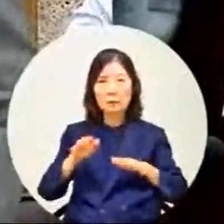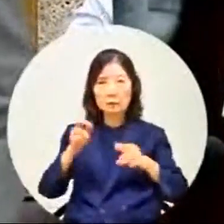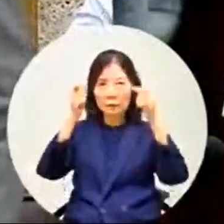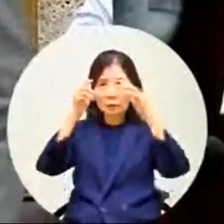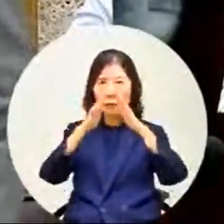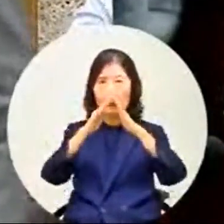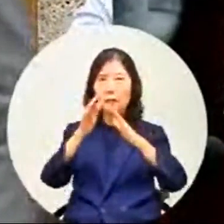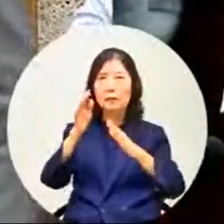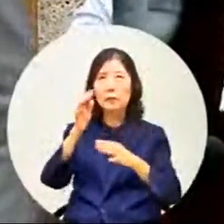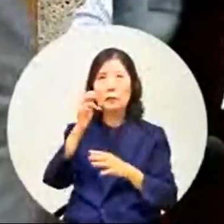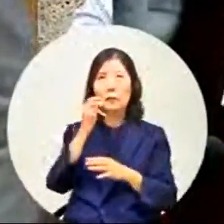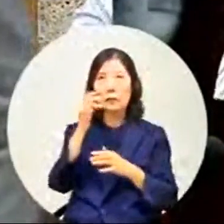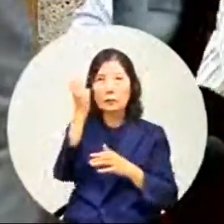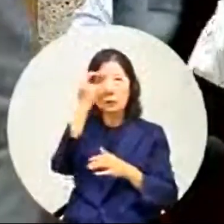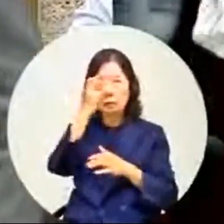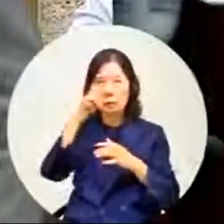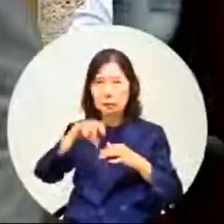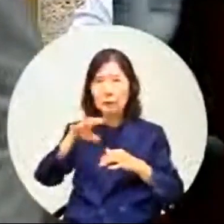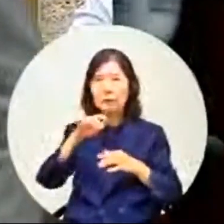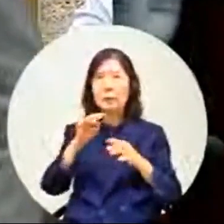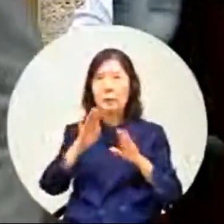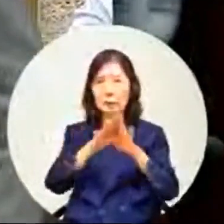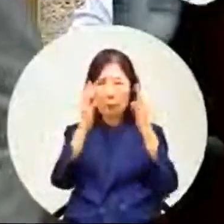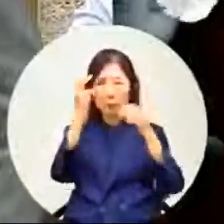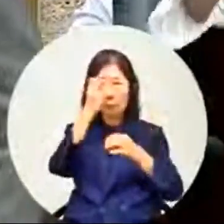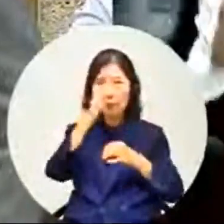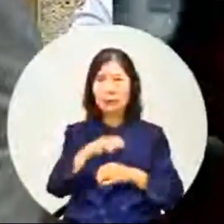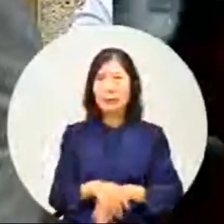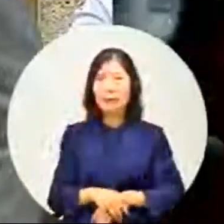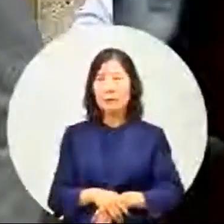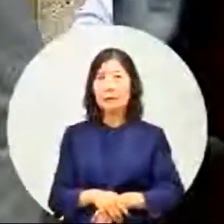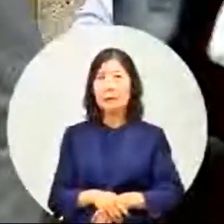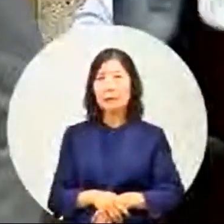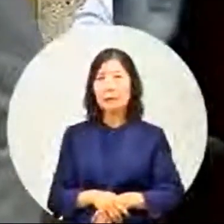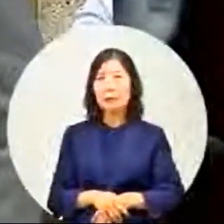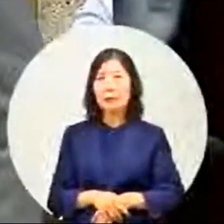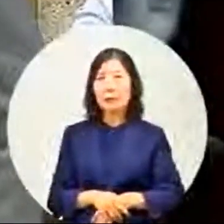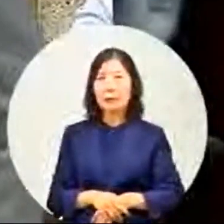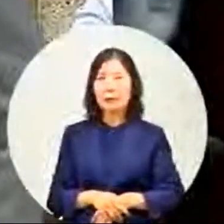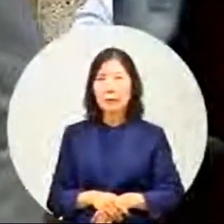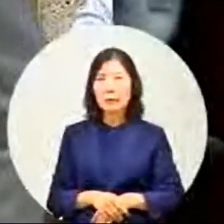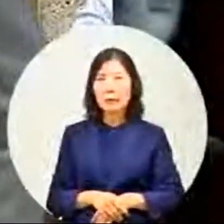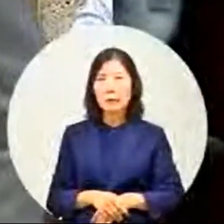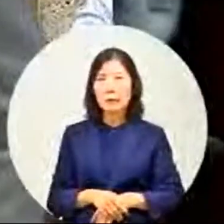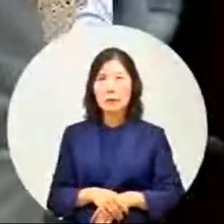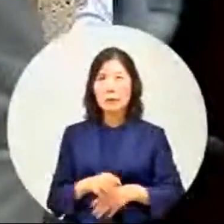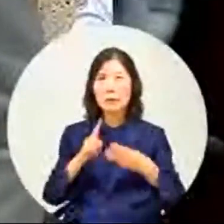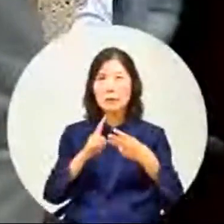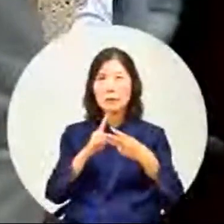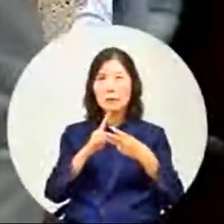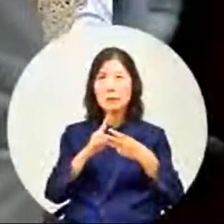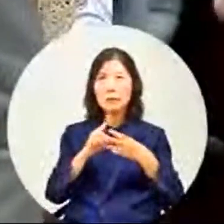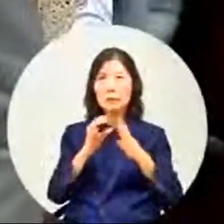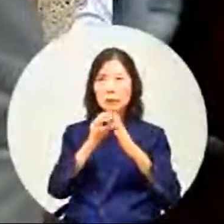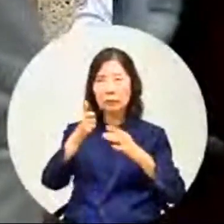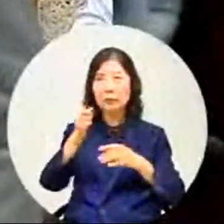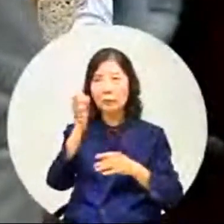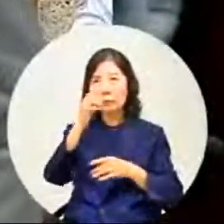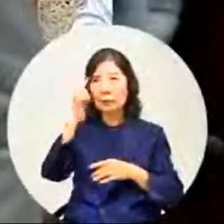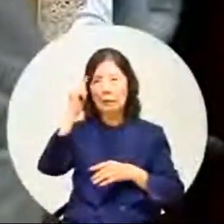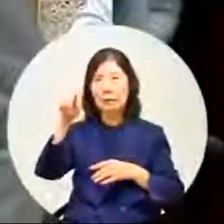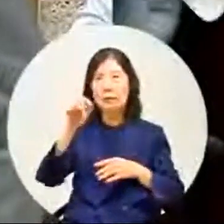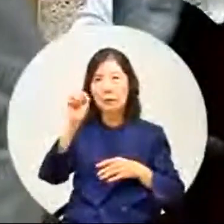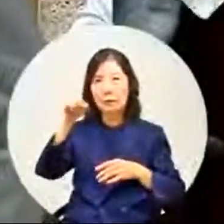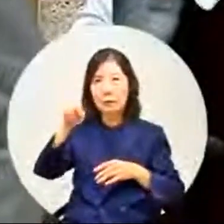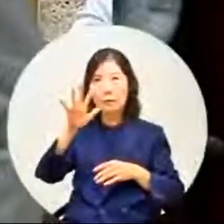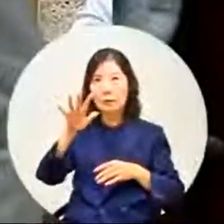调处也开始来调查，他也传阅相关的证， 所以目前政风处、市调处都有在调查。 对，没错。 所以局长，不好意思，你承认有